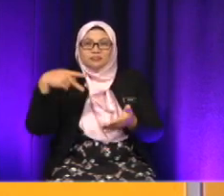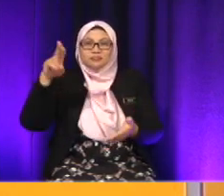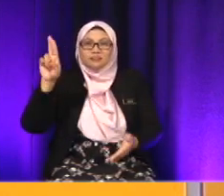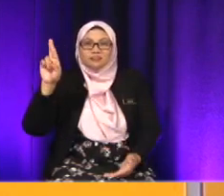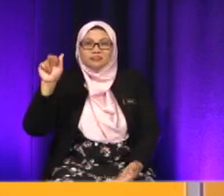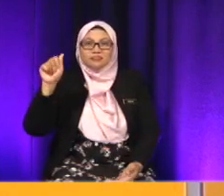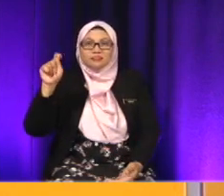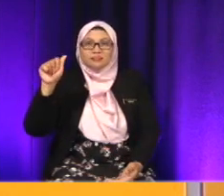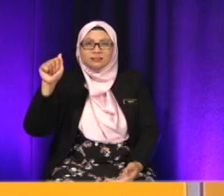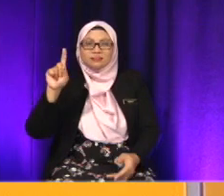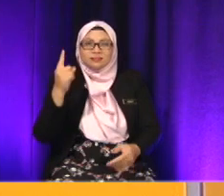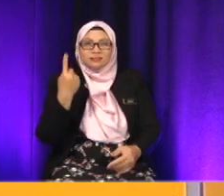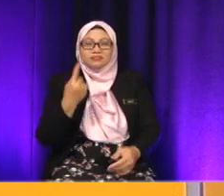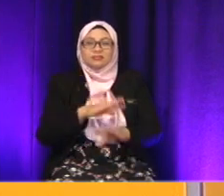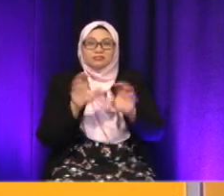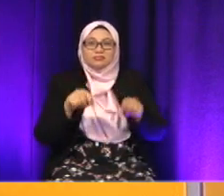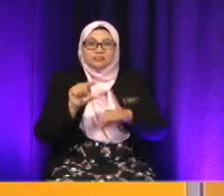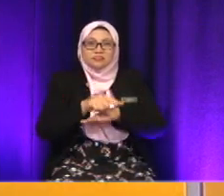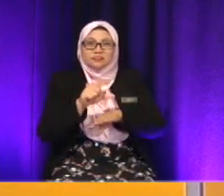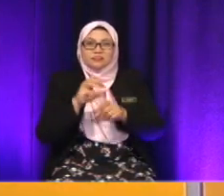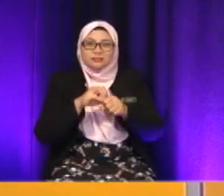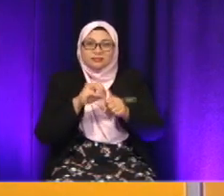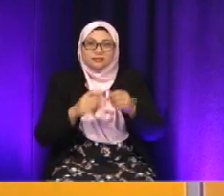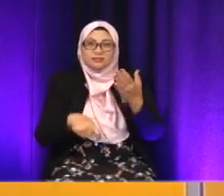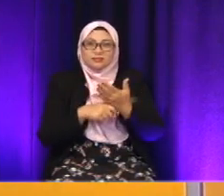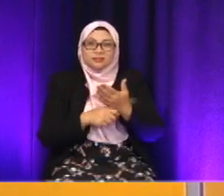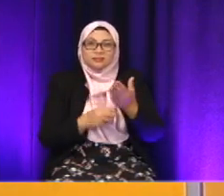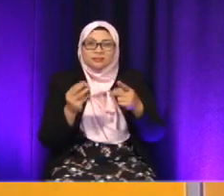boleh digunakan dalam tambah Makkah tak boleh juga digunakan dalam